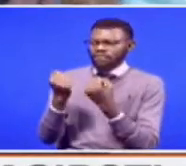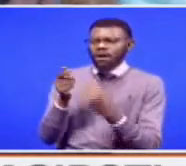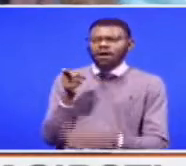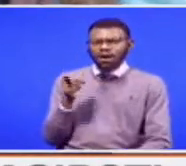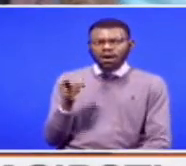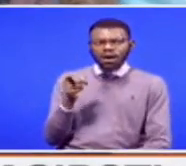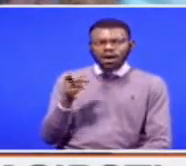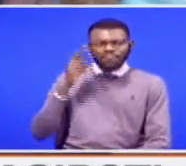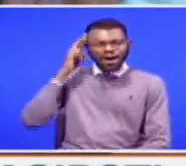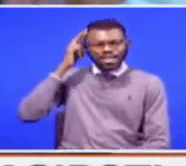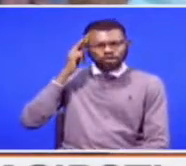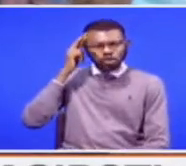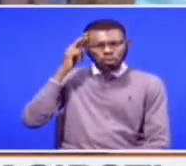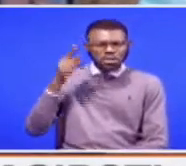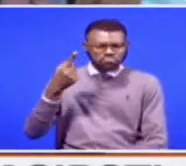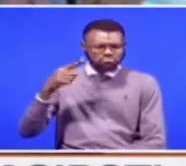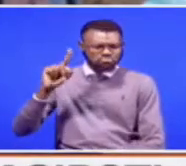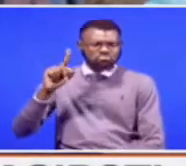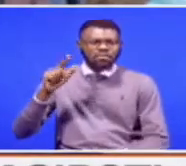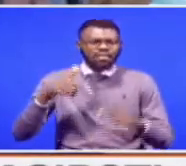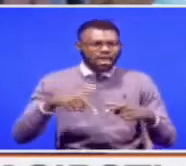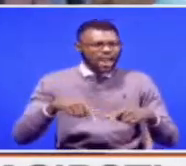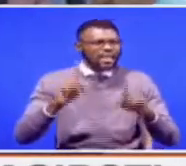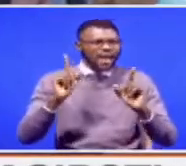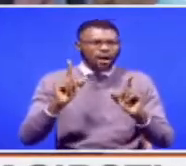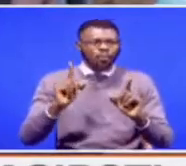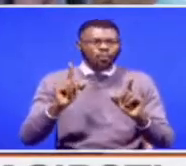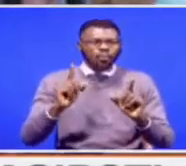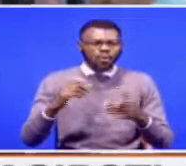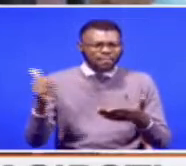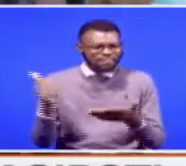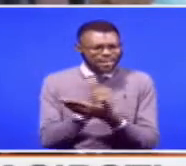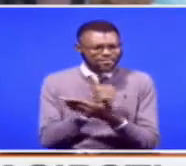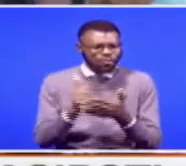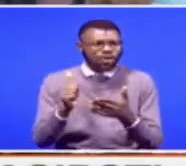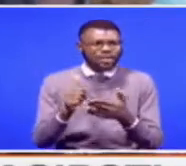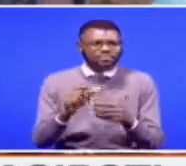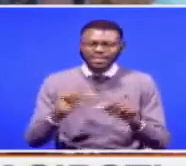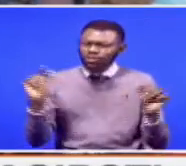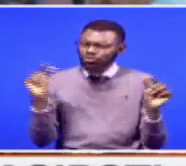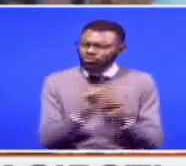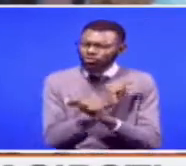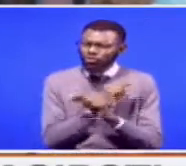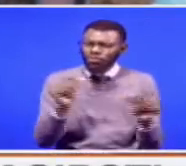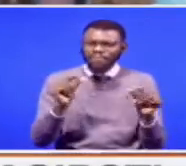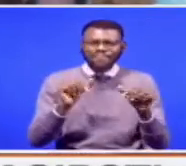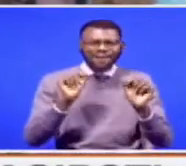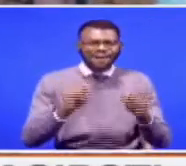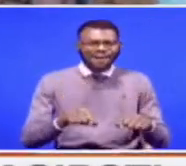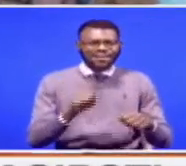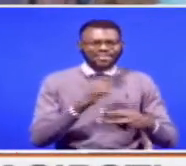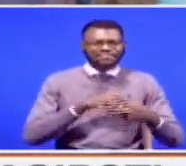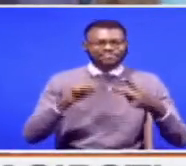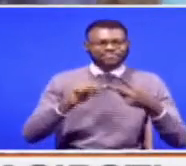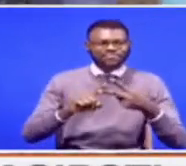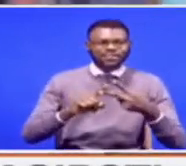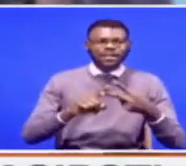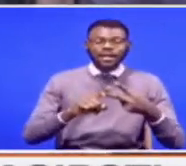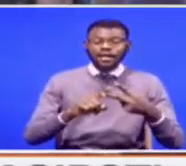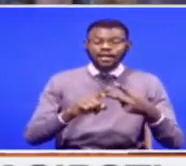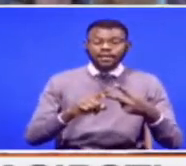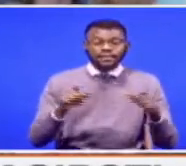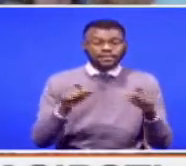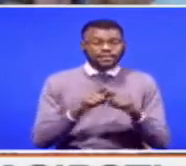Hicho ni kiwango kimoja cha wale ambao ni tunachukua kama ni dharura. Cha pili, kiwango kingine